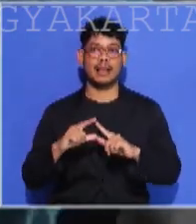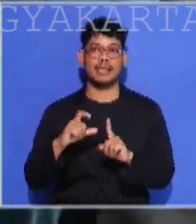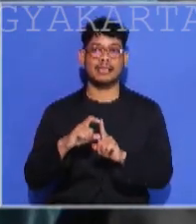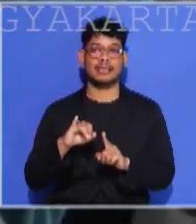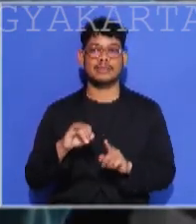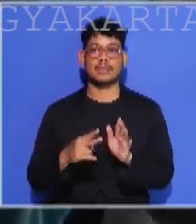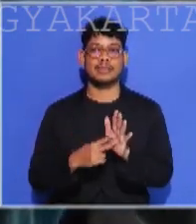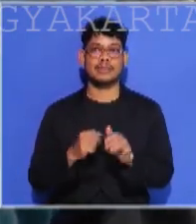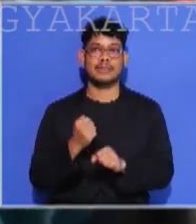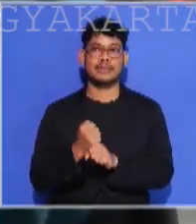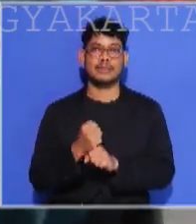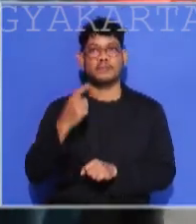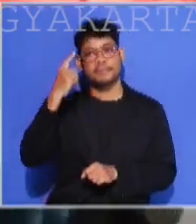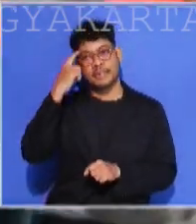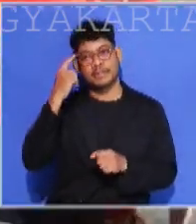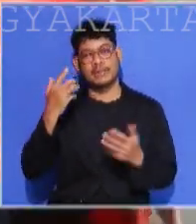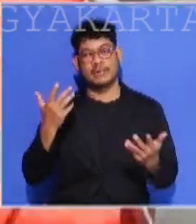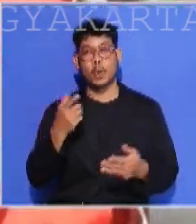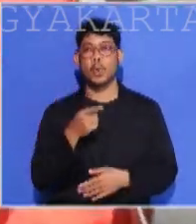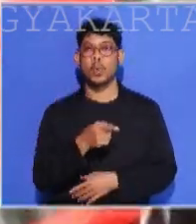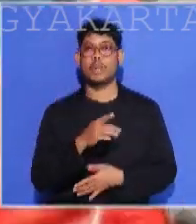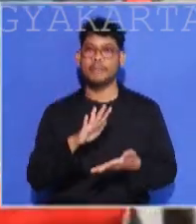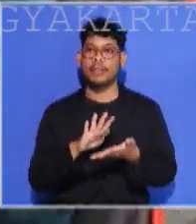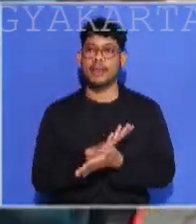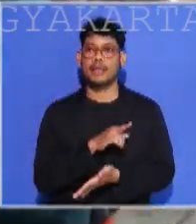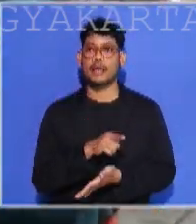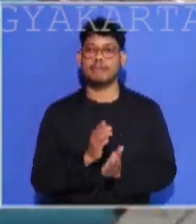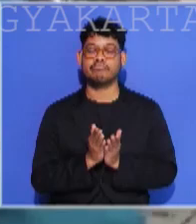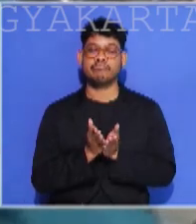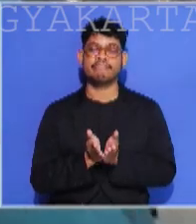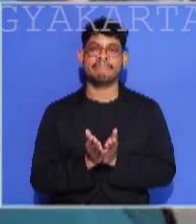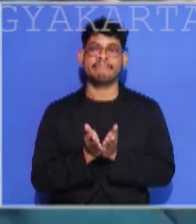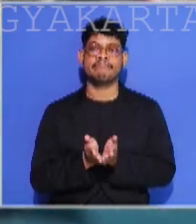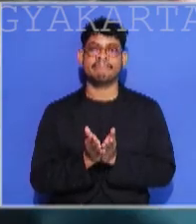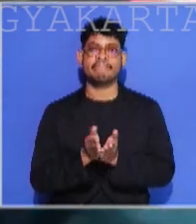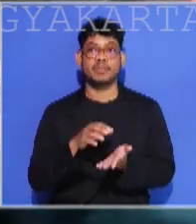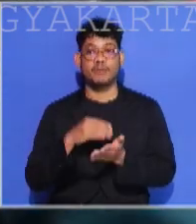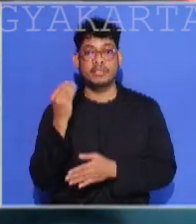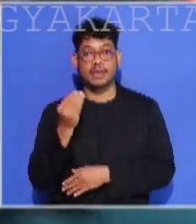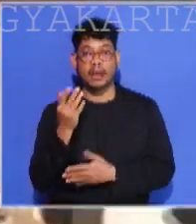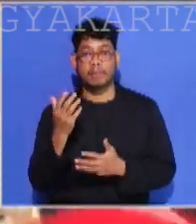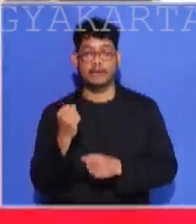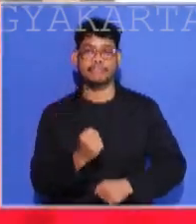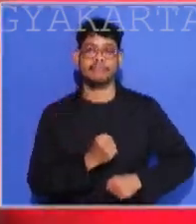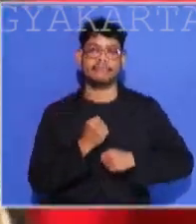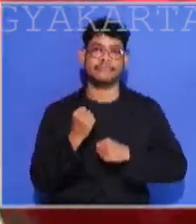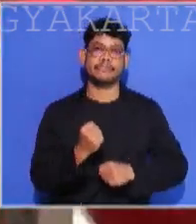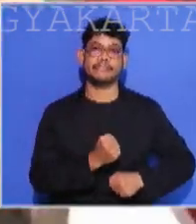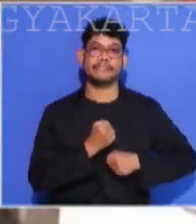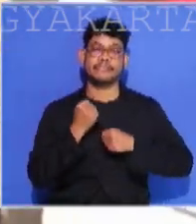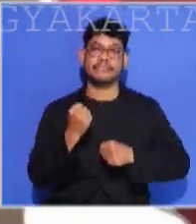memanfaatkannya sebagai Wahana wisata air perahu Kano melalui desa wisata Banyu Aji yang dibentuk pada 27